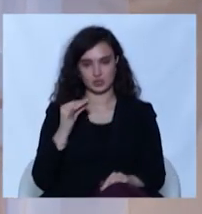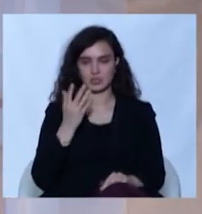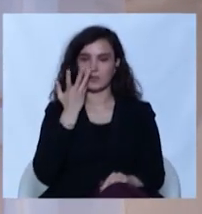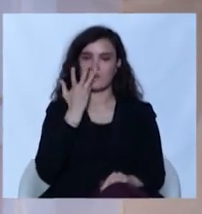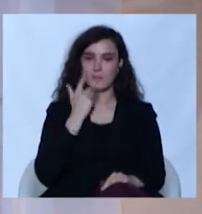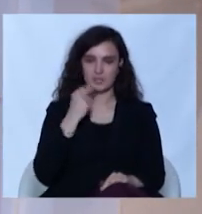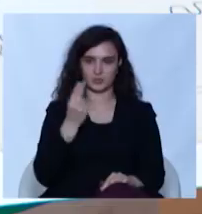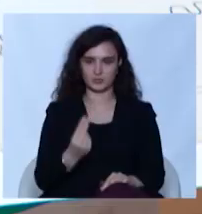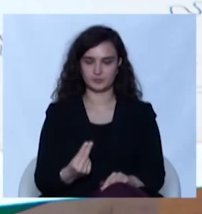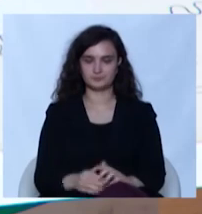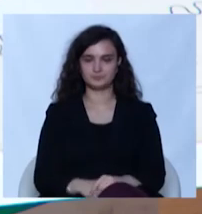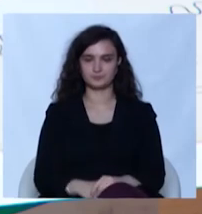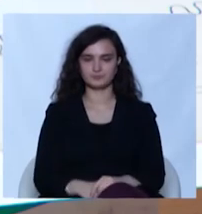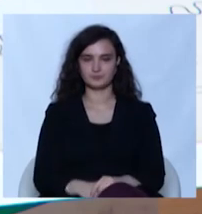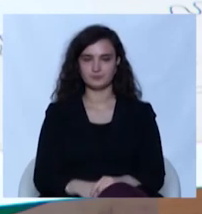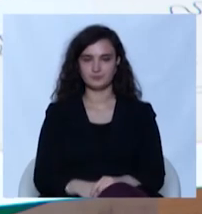გავაფერადოთ.